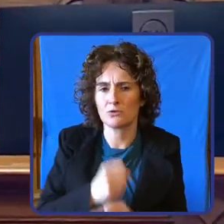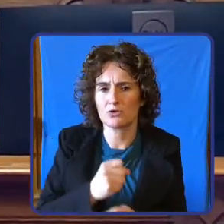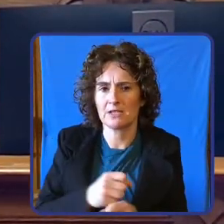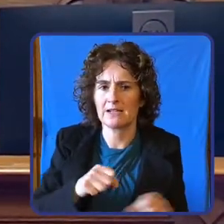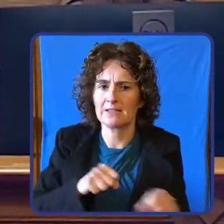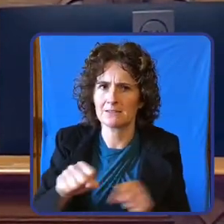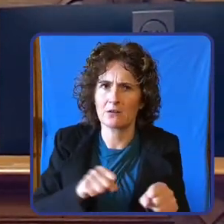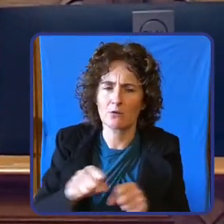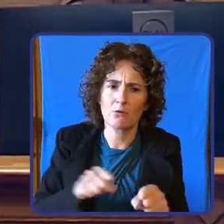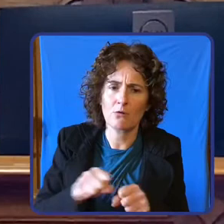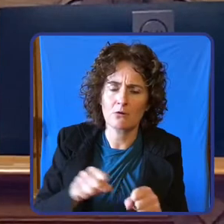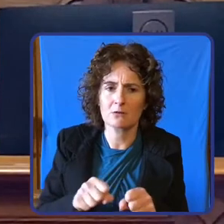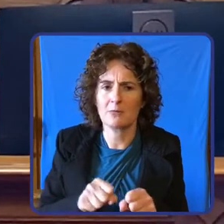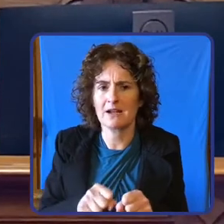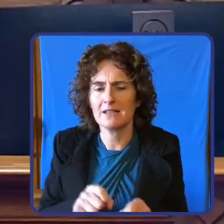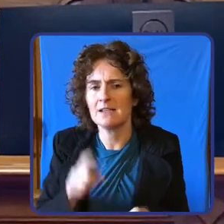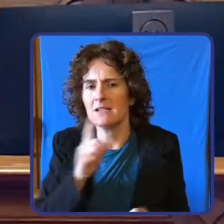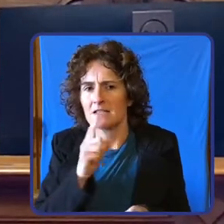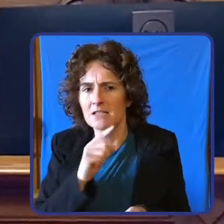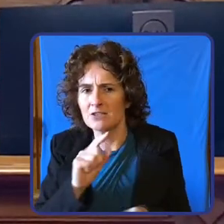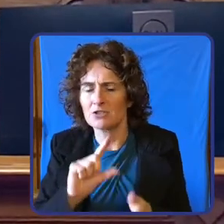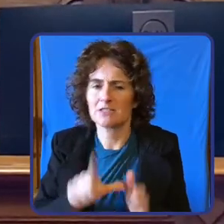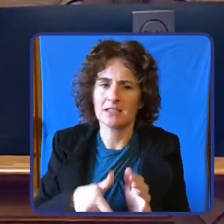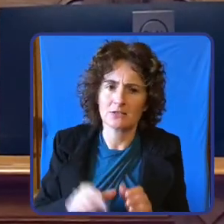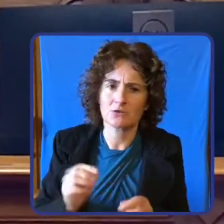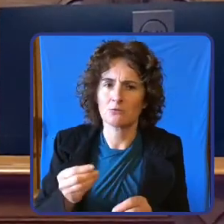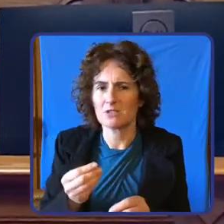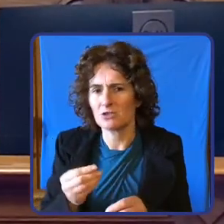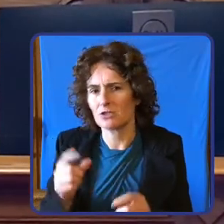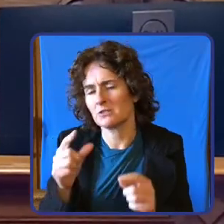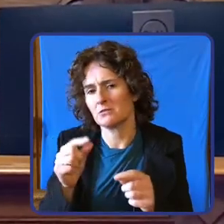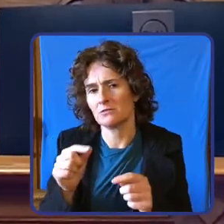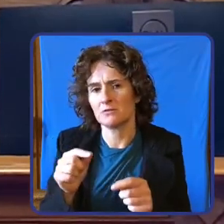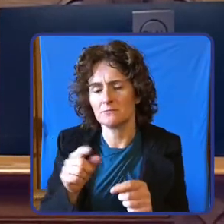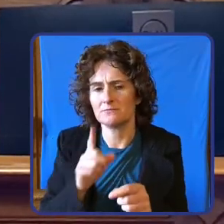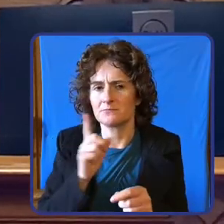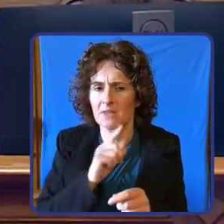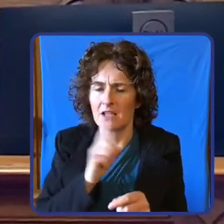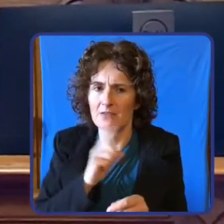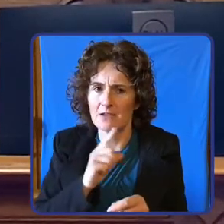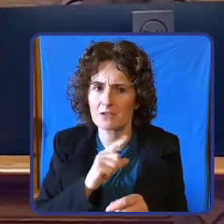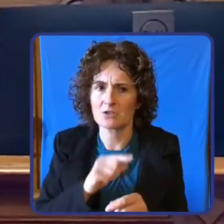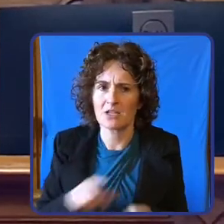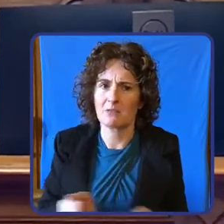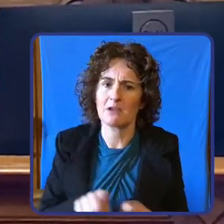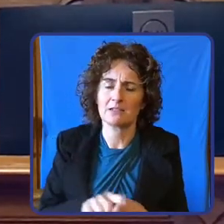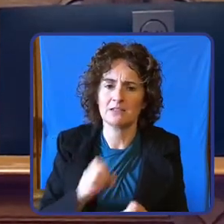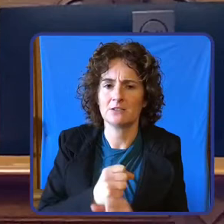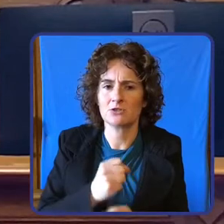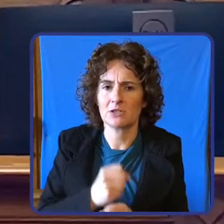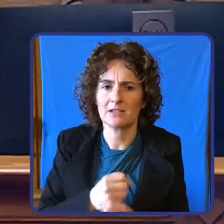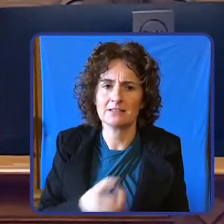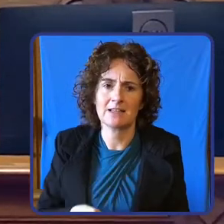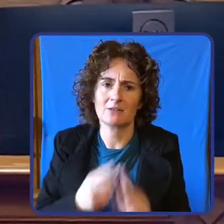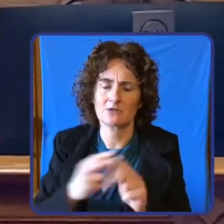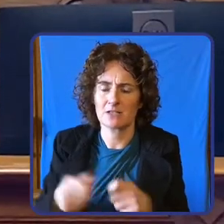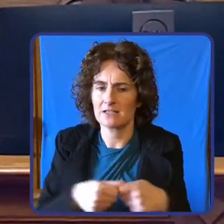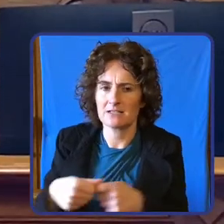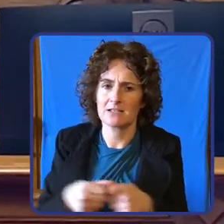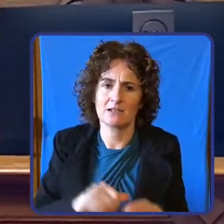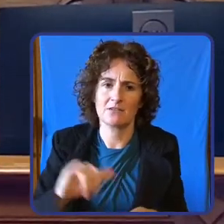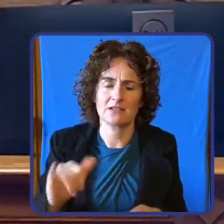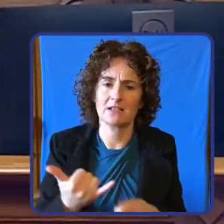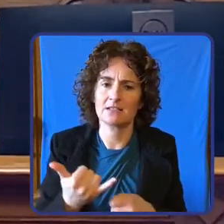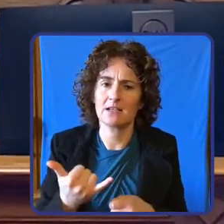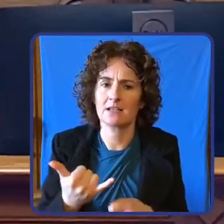Kicsit későn, kicsit kevesebbet, de nagyon helyesen tette. Ugyanezt tették a segélyszervezetek is. Ez mind nagyon szép és nemes. Ha csak ezt tették volna, vagy azt